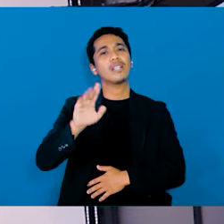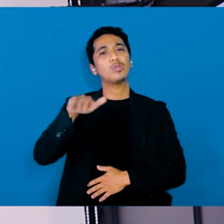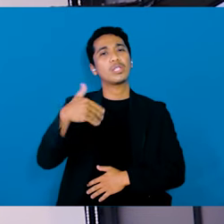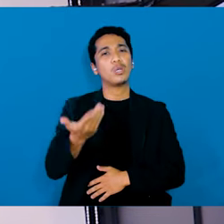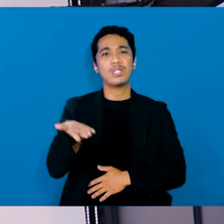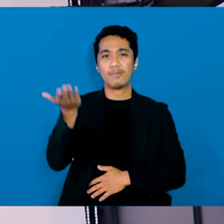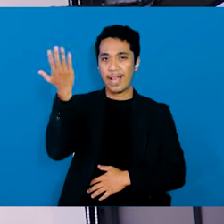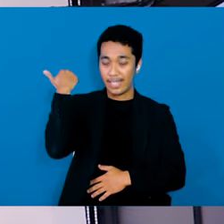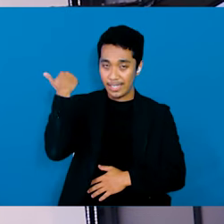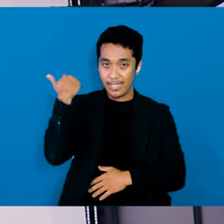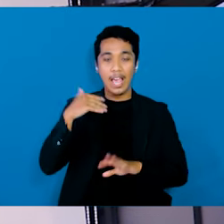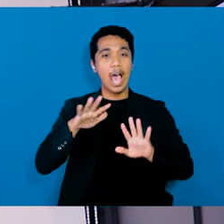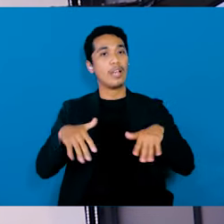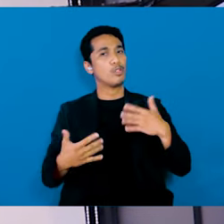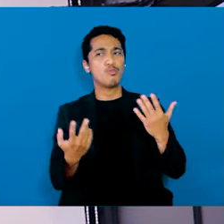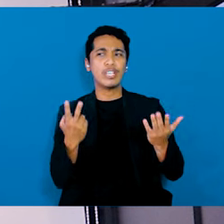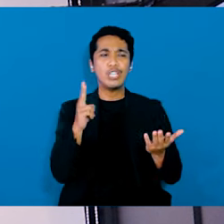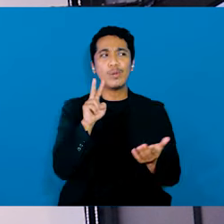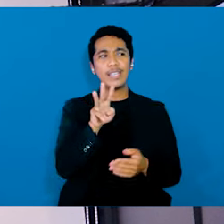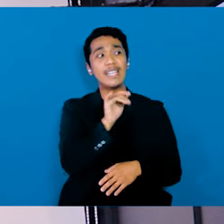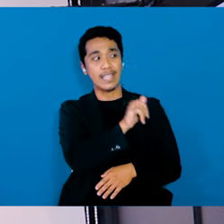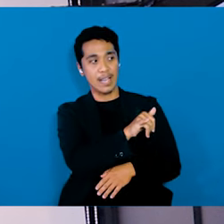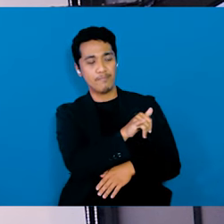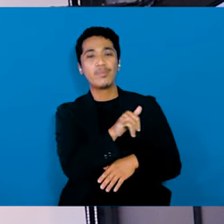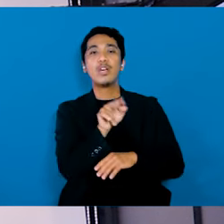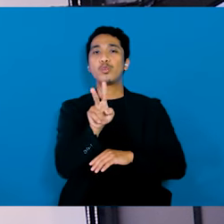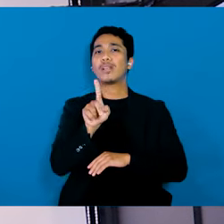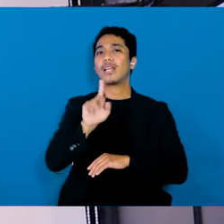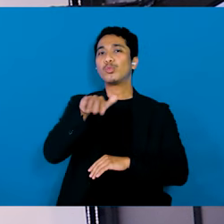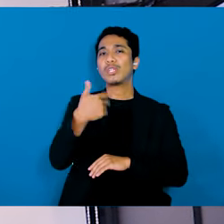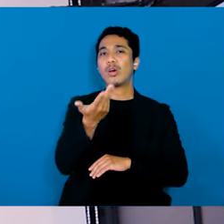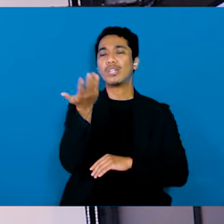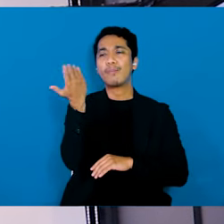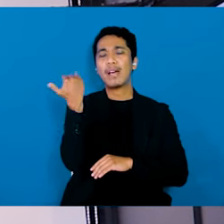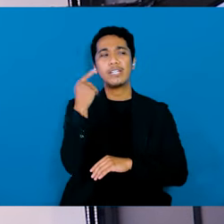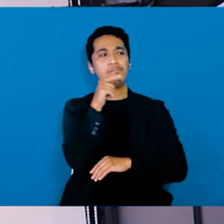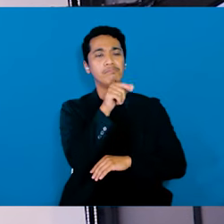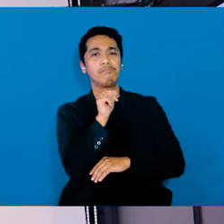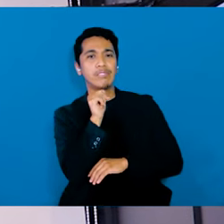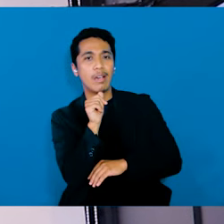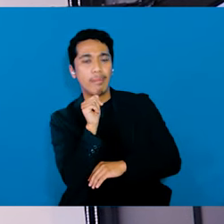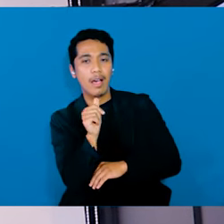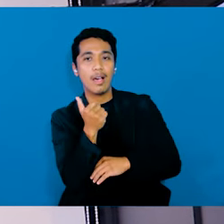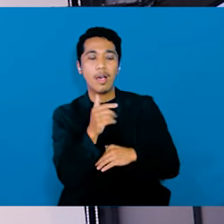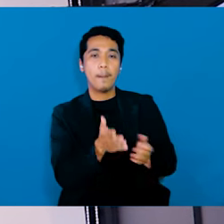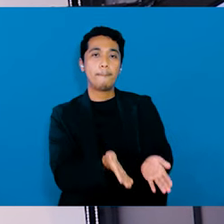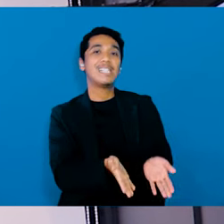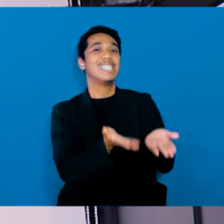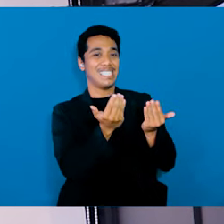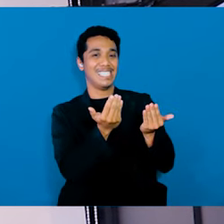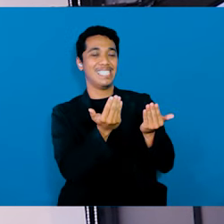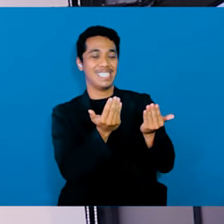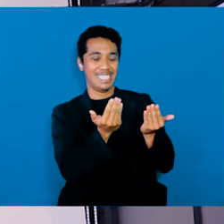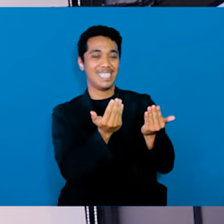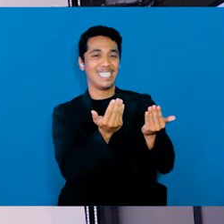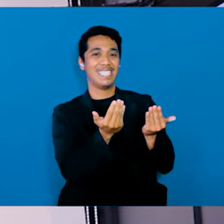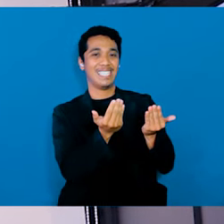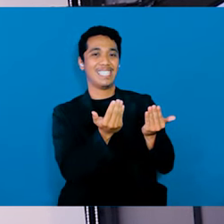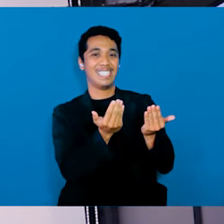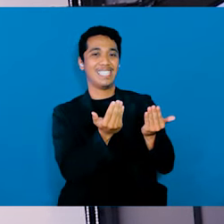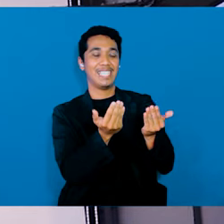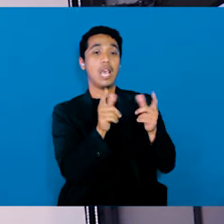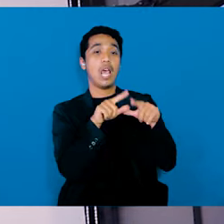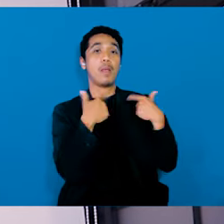21 tahun yang lalu atau 23 ya, Bu? 21 tahun yang lalu beliau juga merupakan salah satu pendiri